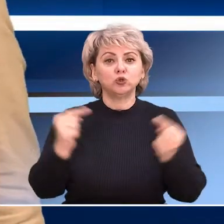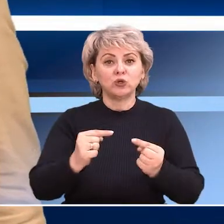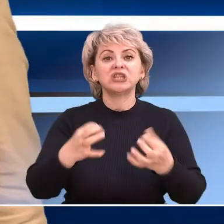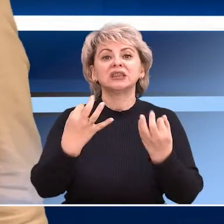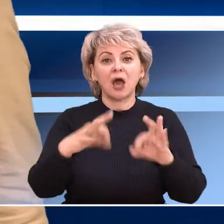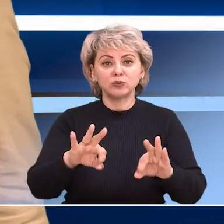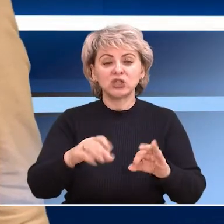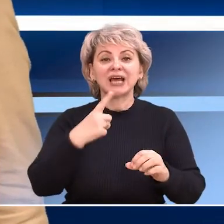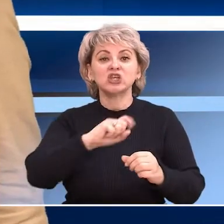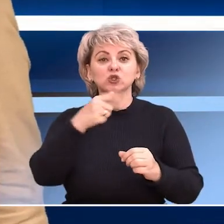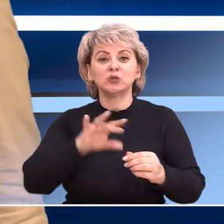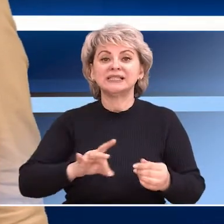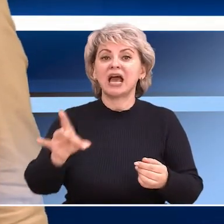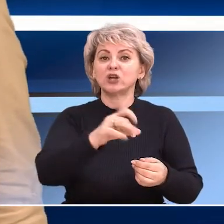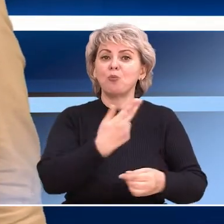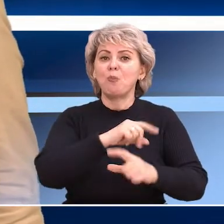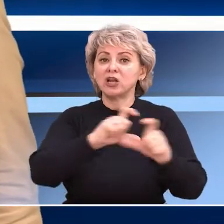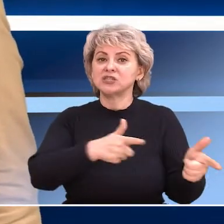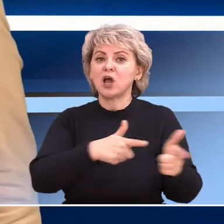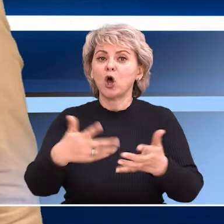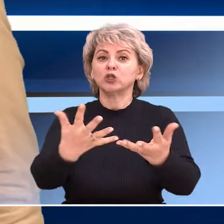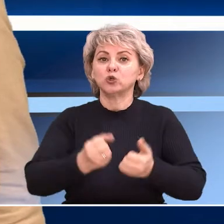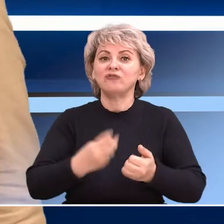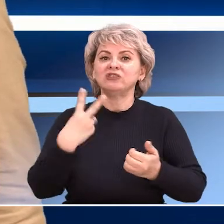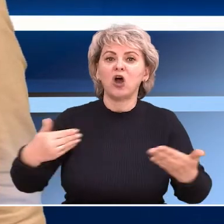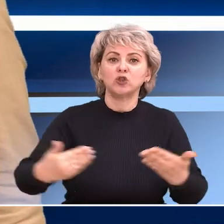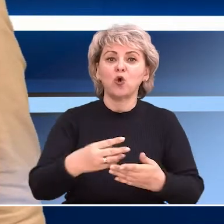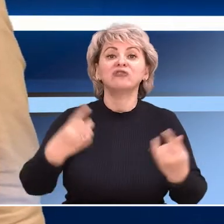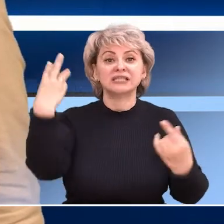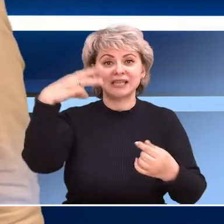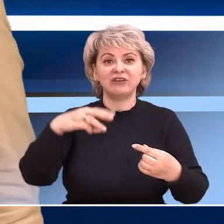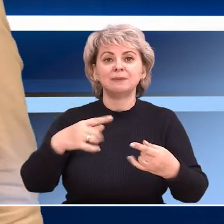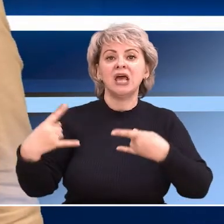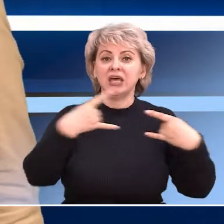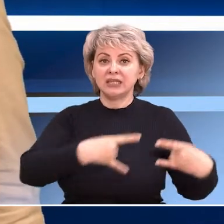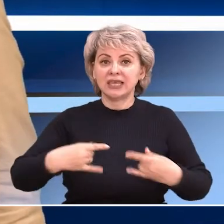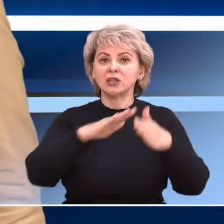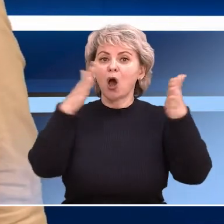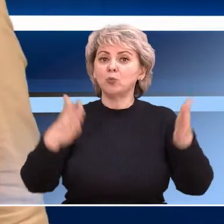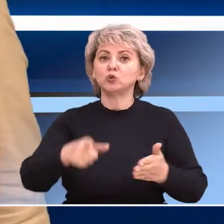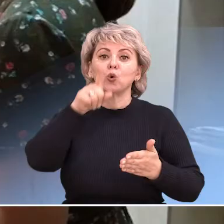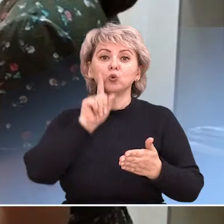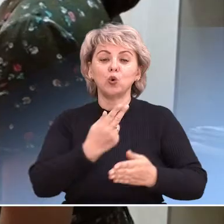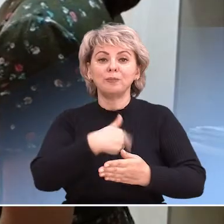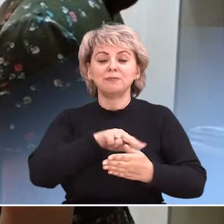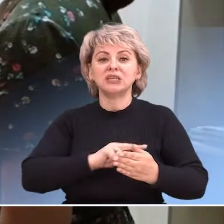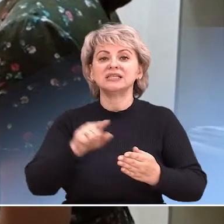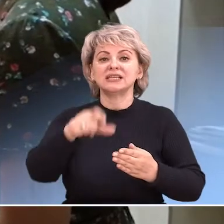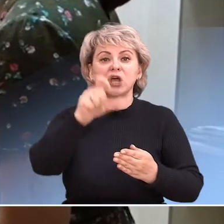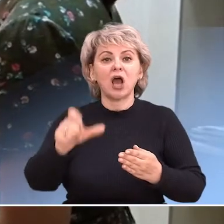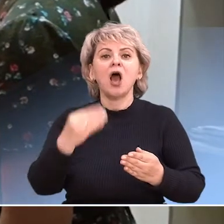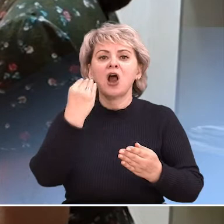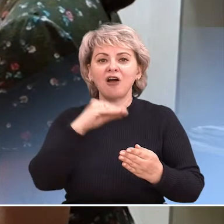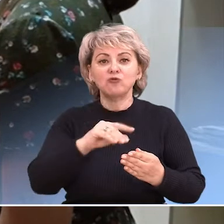Диагностика станет точнее и доступнее. Красносулинская районная больница готовится получить 2 новых современных рентген-аппарата. Удобно